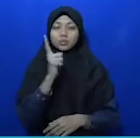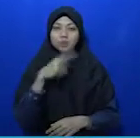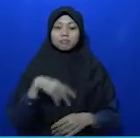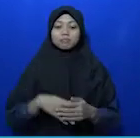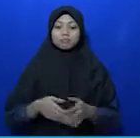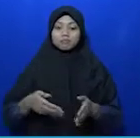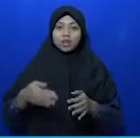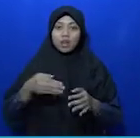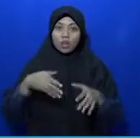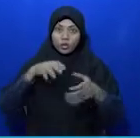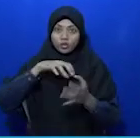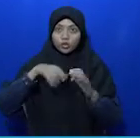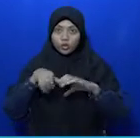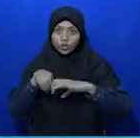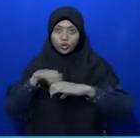itu sudah